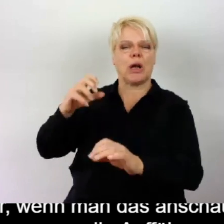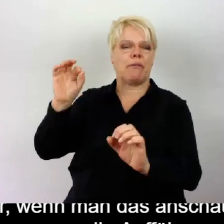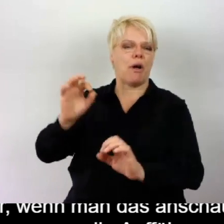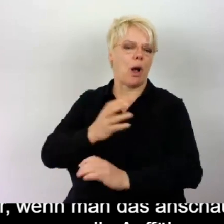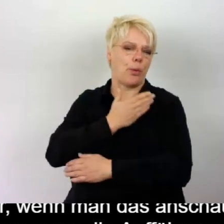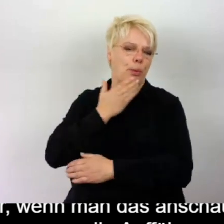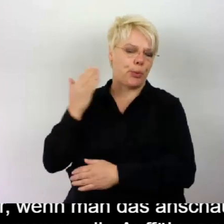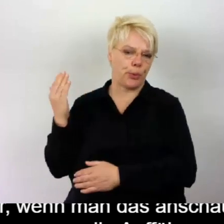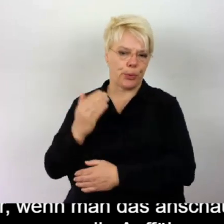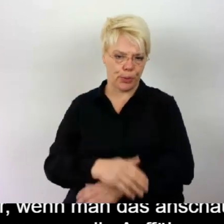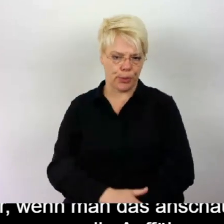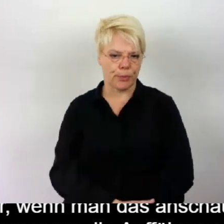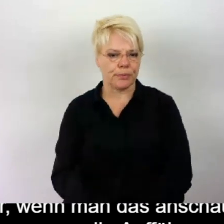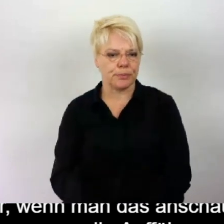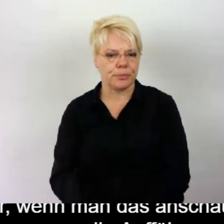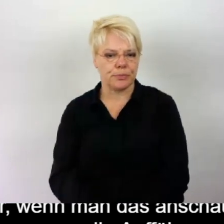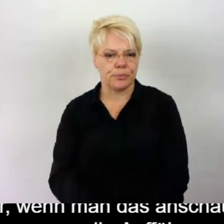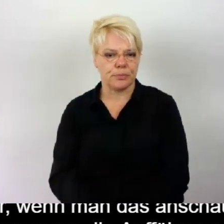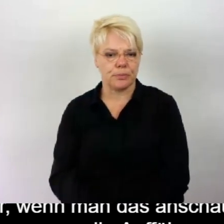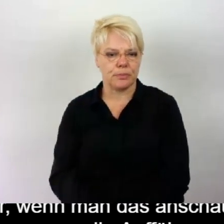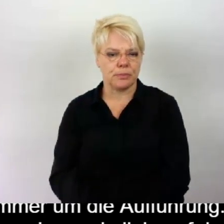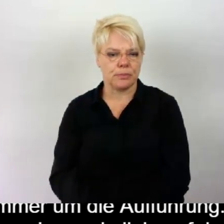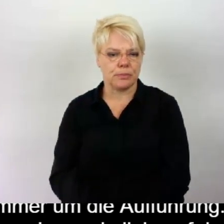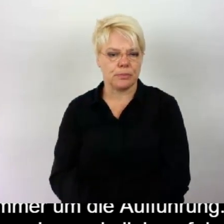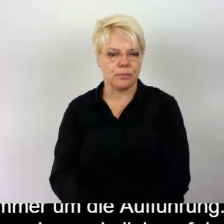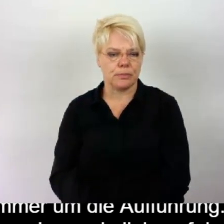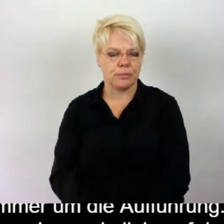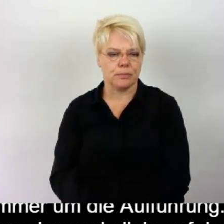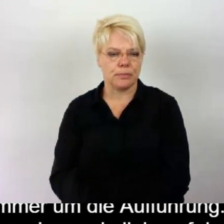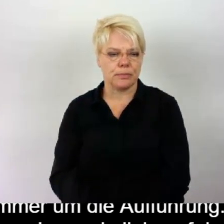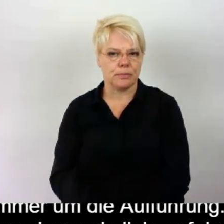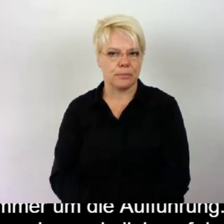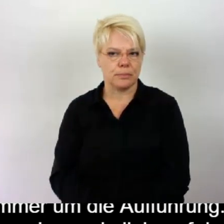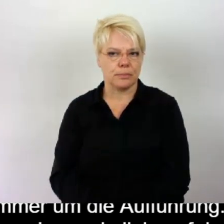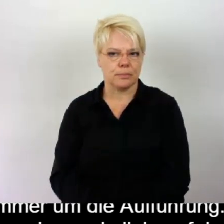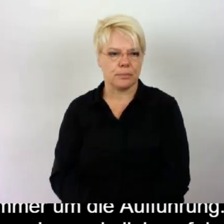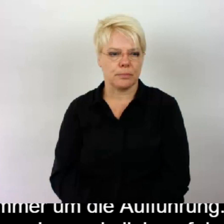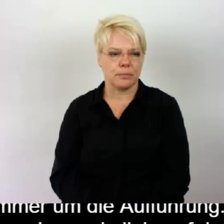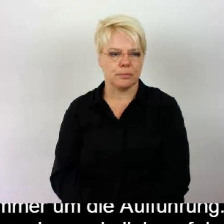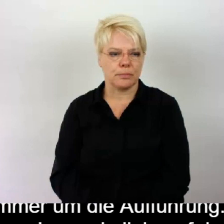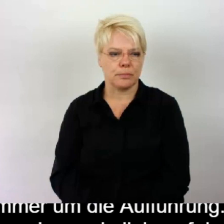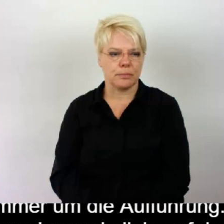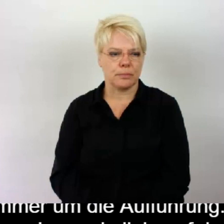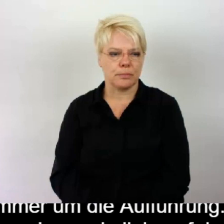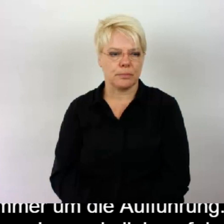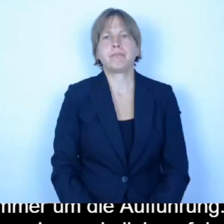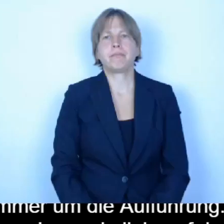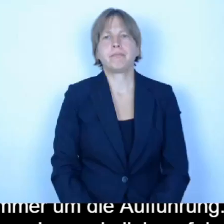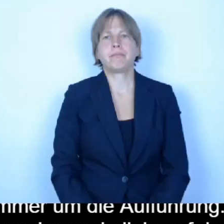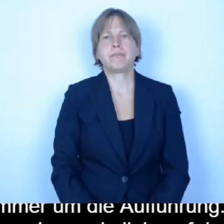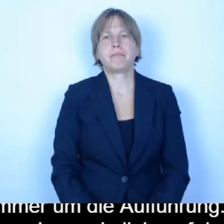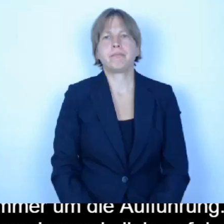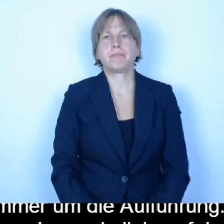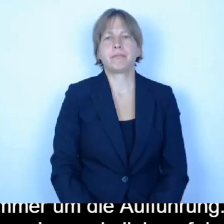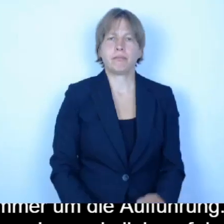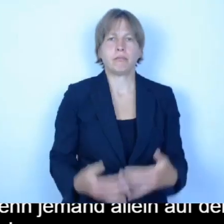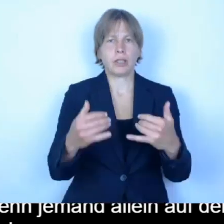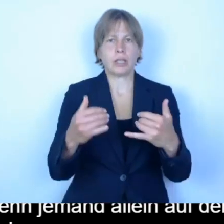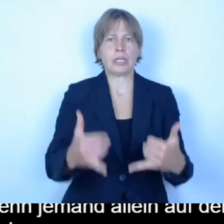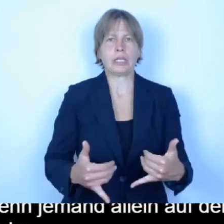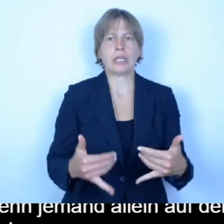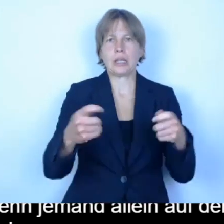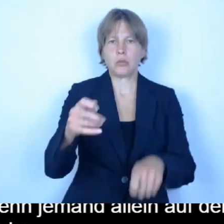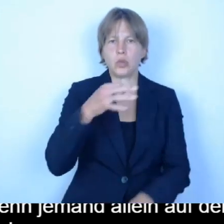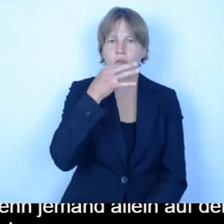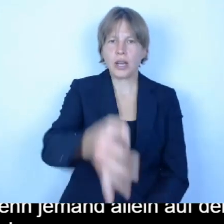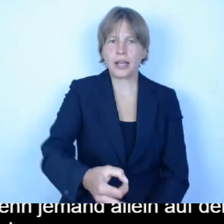abgebrochen worden. Wir haben Homeschooling, wir haben Homeoffice. Es ist zu erwarten, dass besonders leseschwache